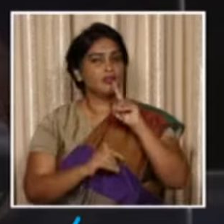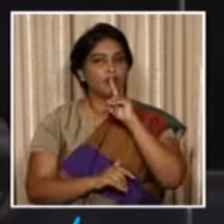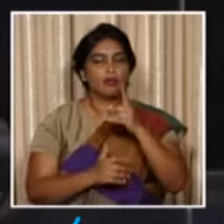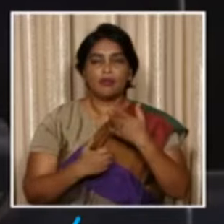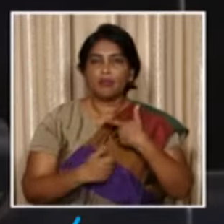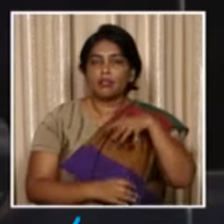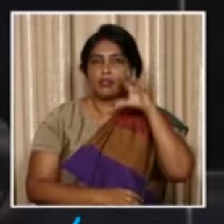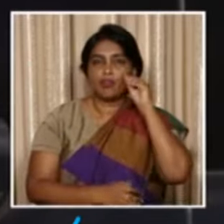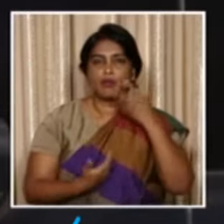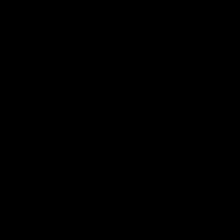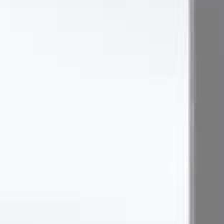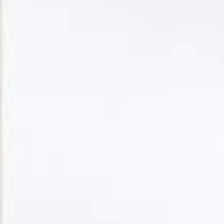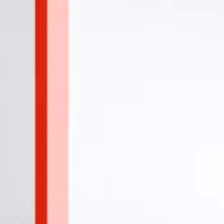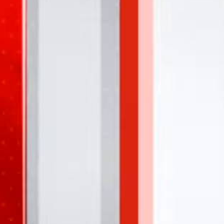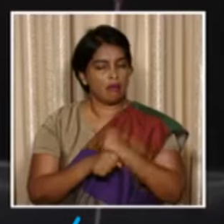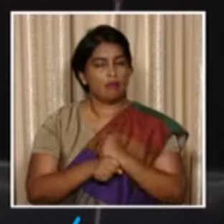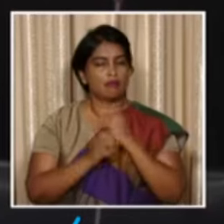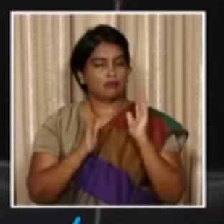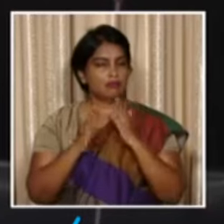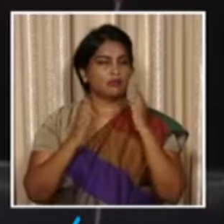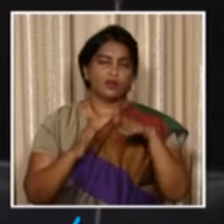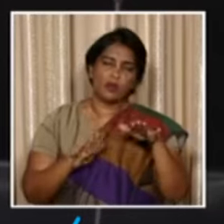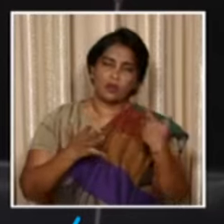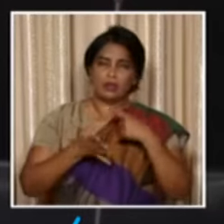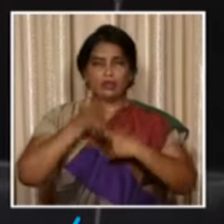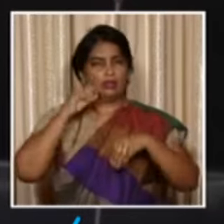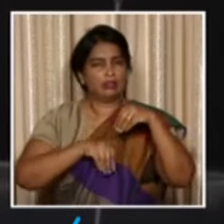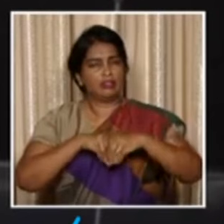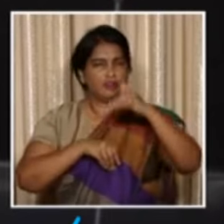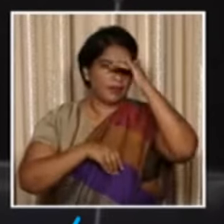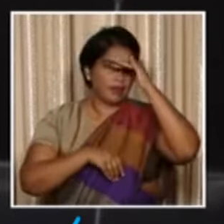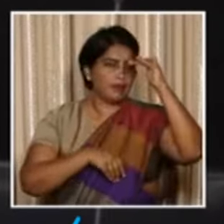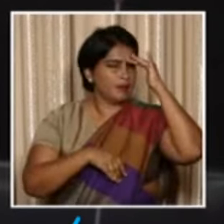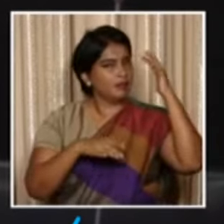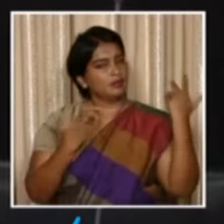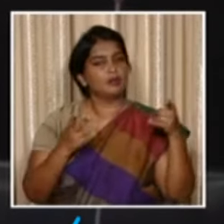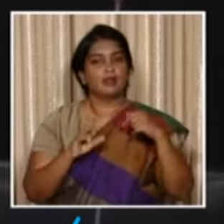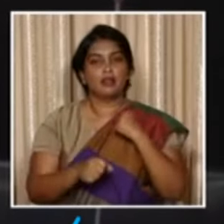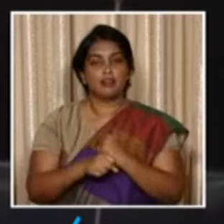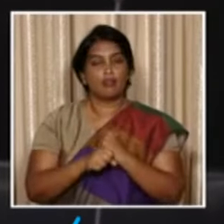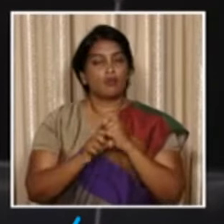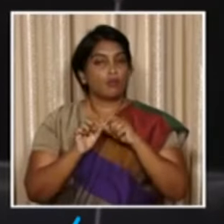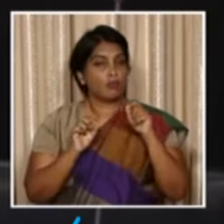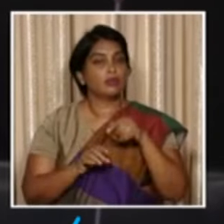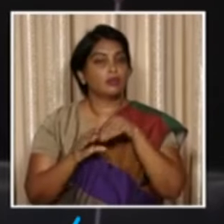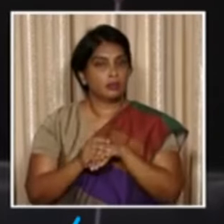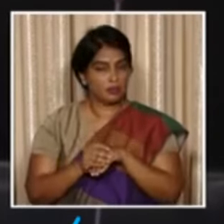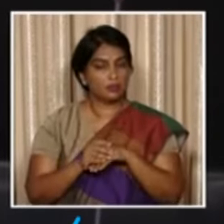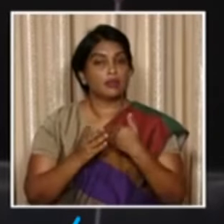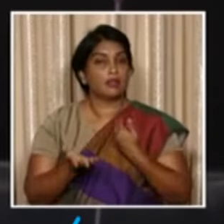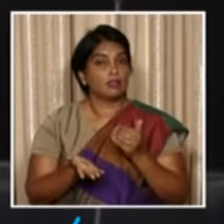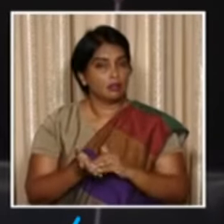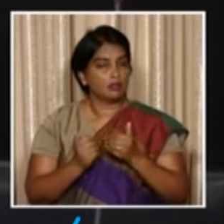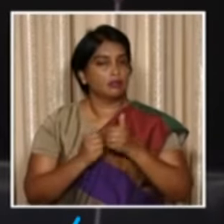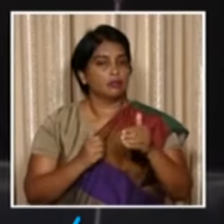මට තේරුම් ගන්න බැරි වුණා. කුමන දේශපාලන නායකත්ව තිබුණත් රාජ්‍ය සංස්ථාවල් වලට